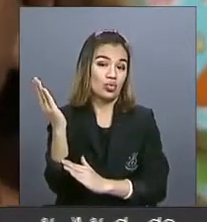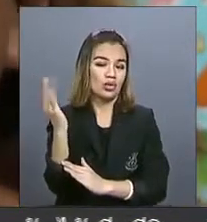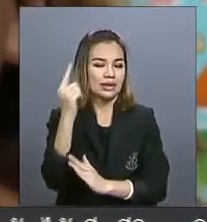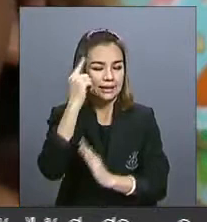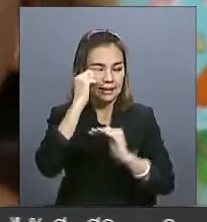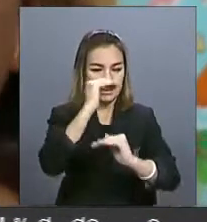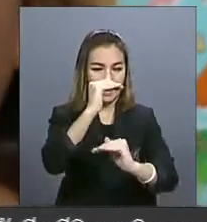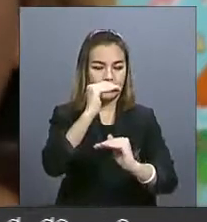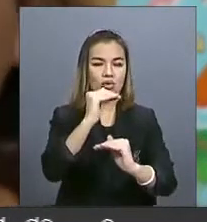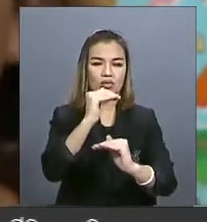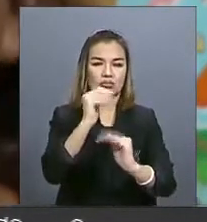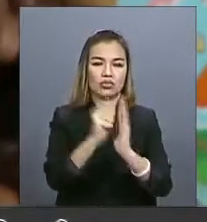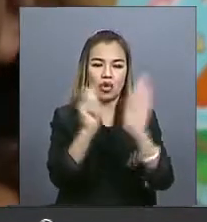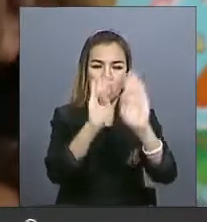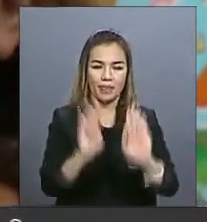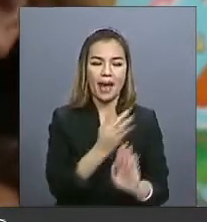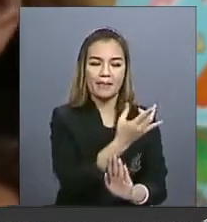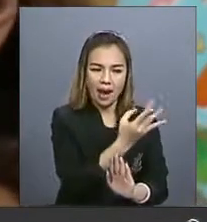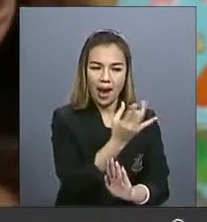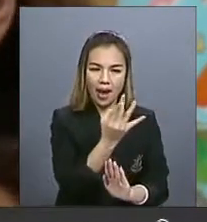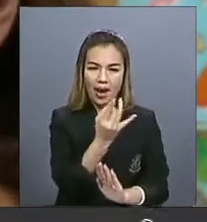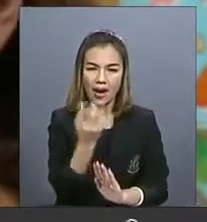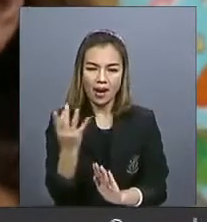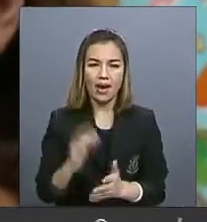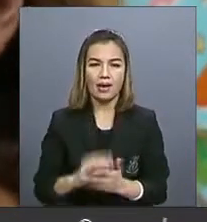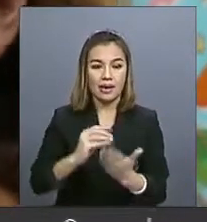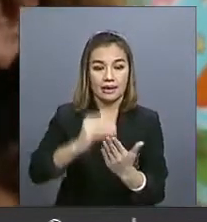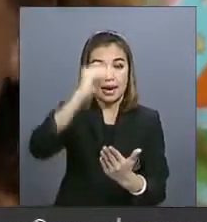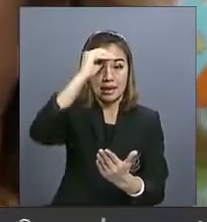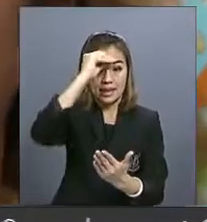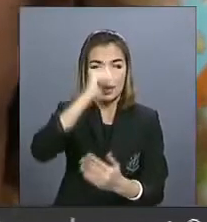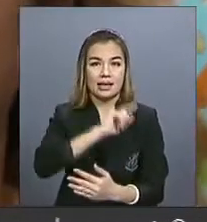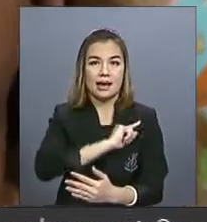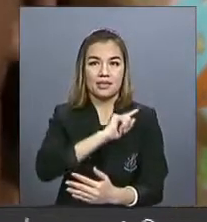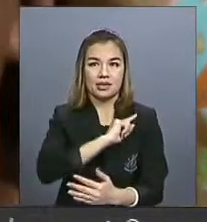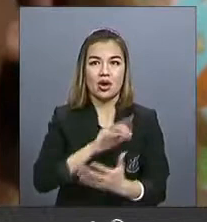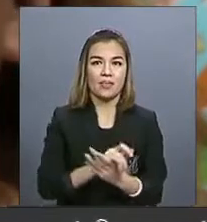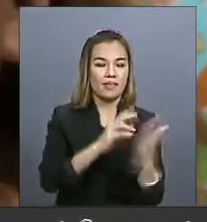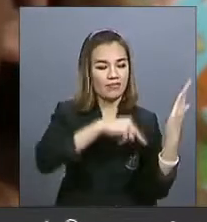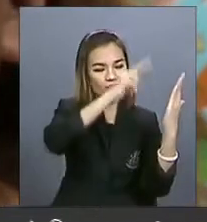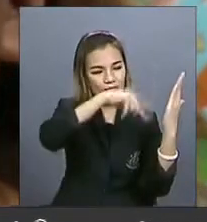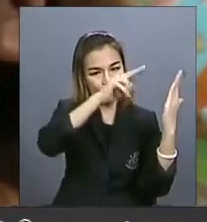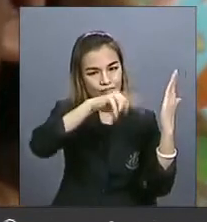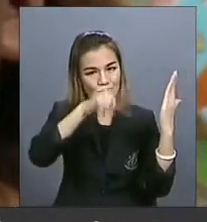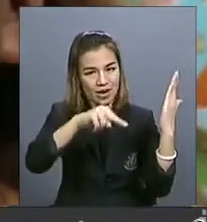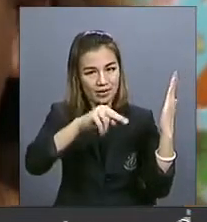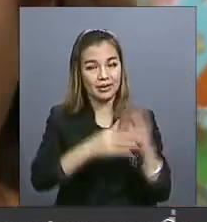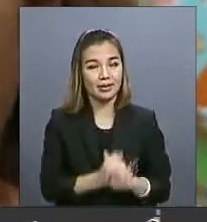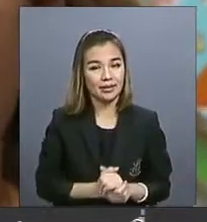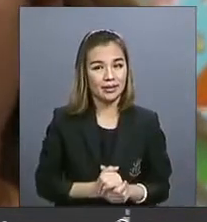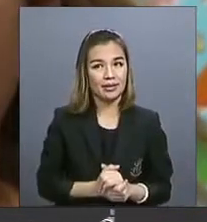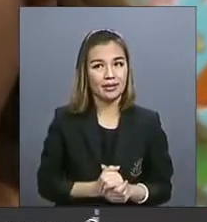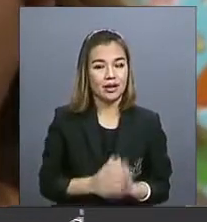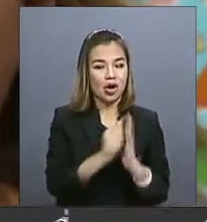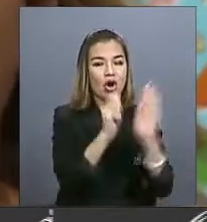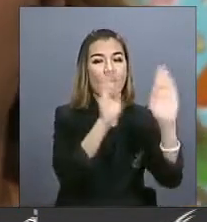แบบทั้งหมดว่าจะต้องเป็นอะไรแล้วก็นักเรียนที่ทำหน้าที่เป็นคนเพ้นก็จะออก